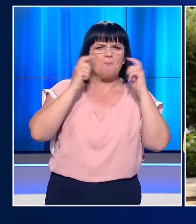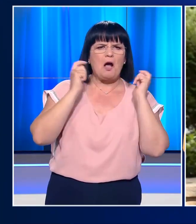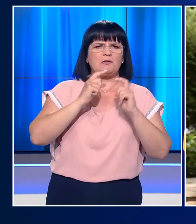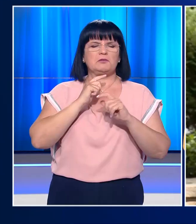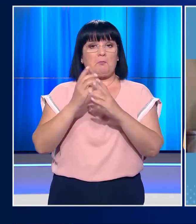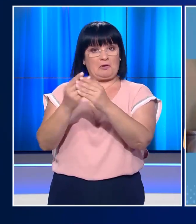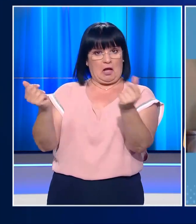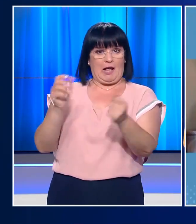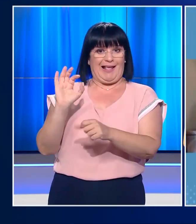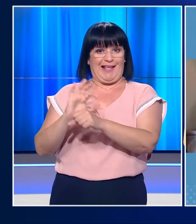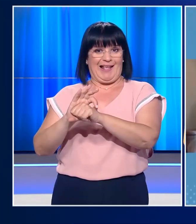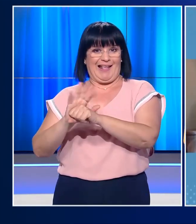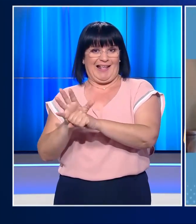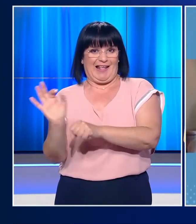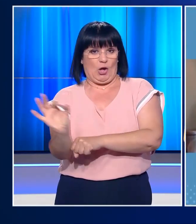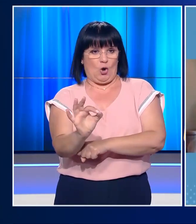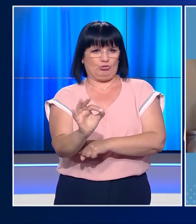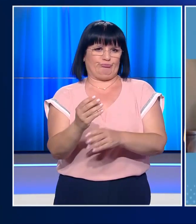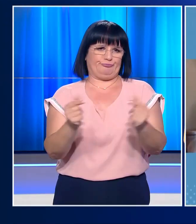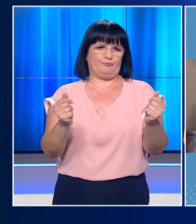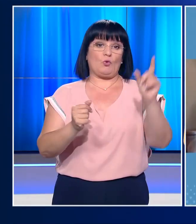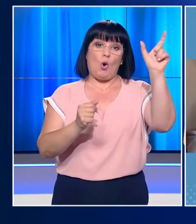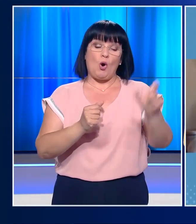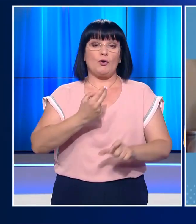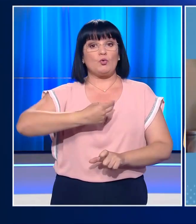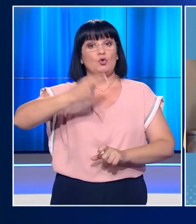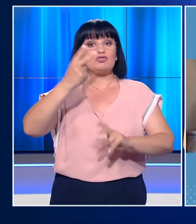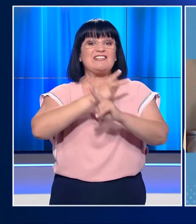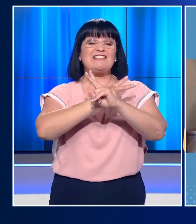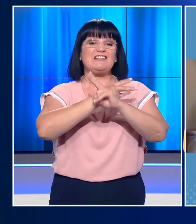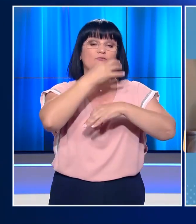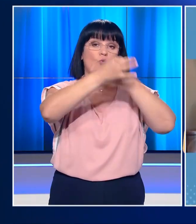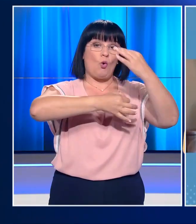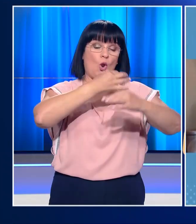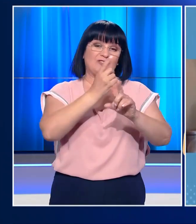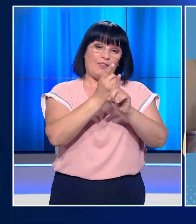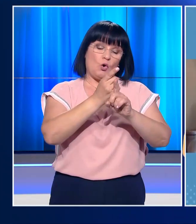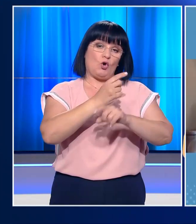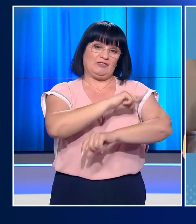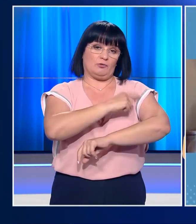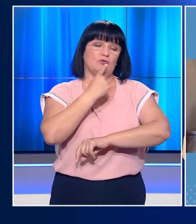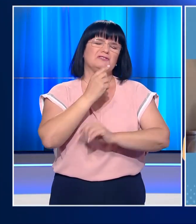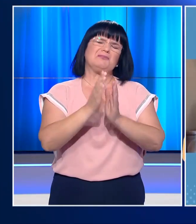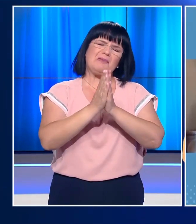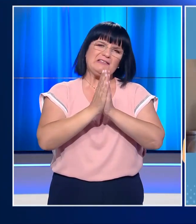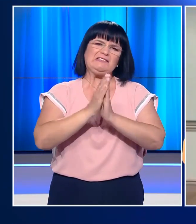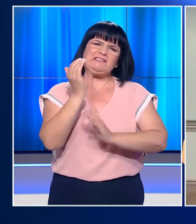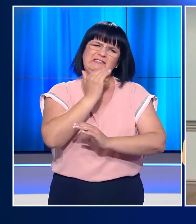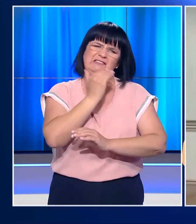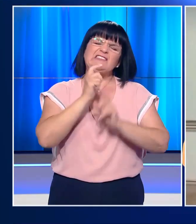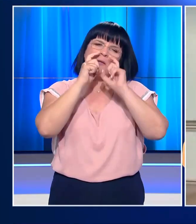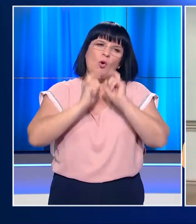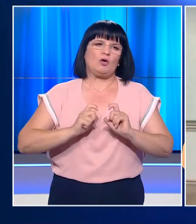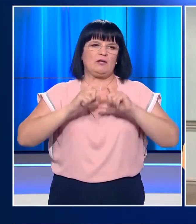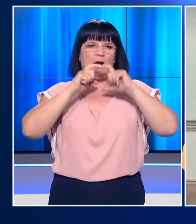everything disappears. Τι κι αν ο ίδιος του ο σύμβουλος, ο κορυφαίος λοιμοξιολόγος της χώρας, Άντονι Φάουτσι, εκλιπαρεί για το αντίθετο.